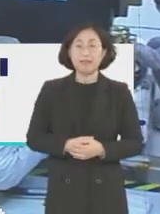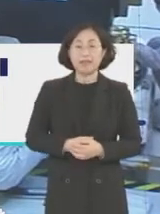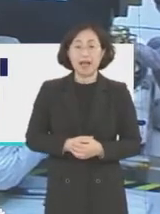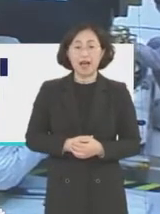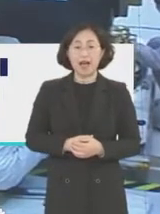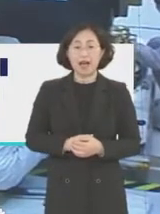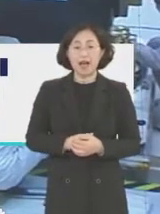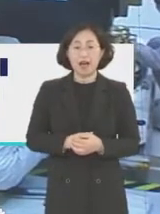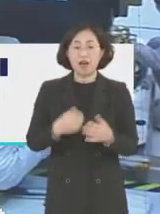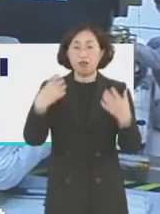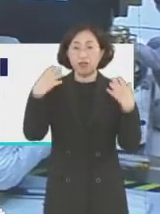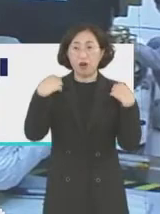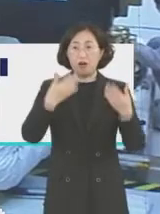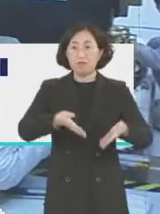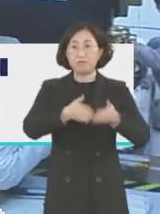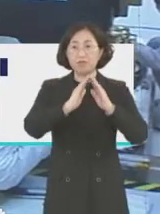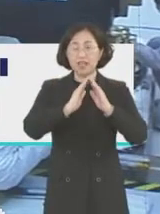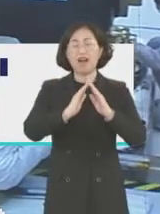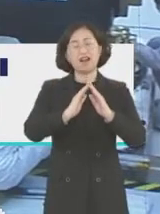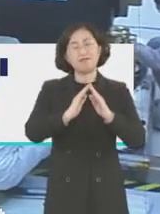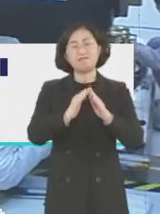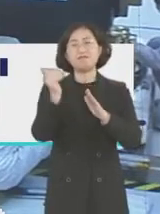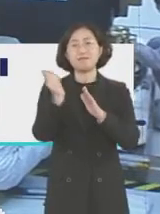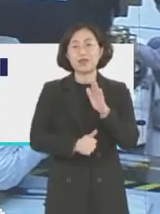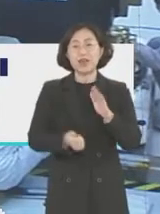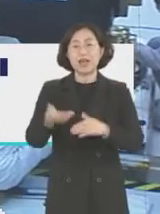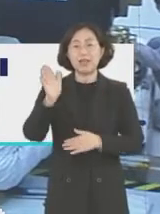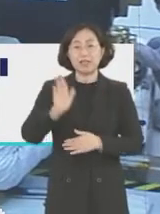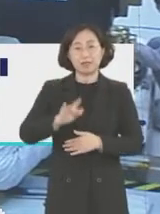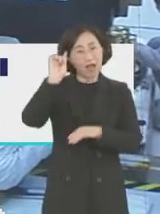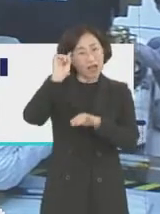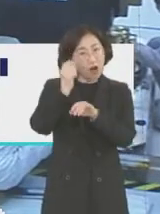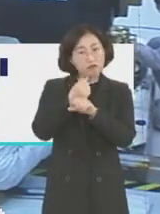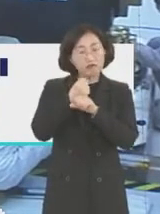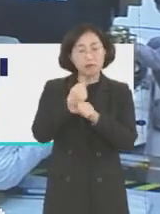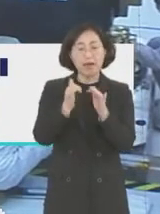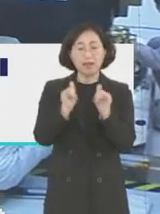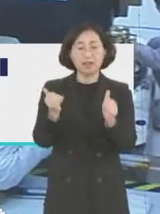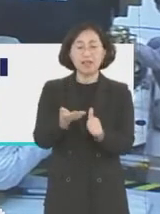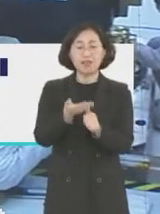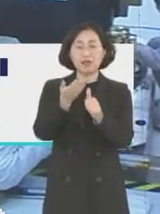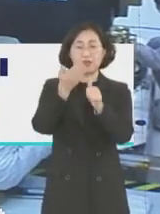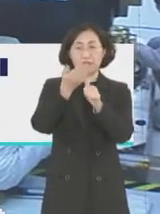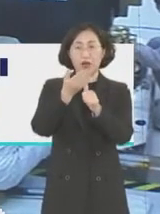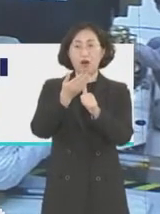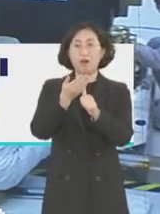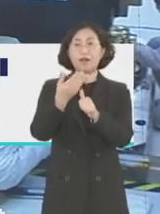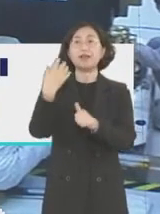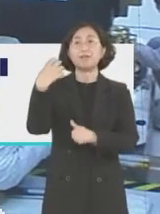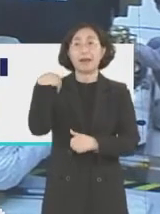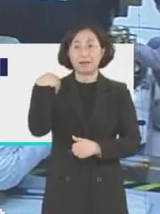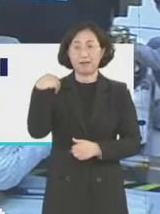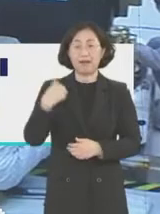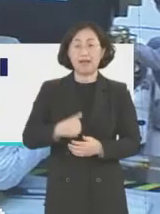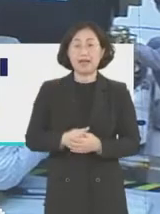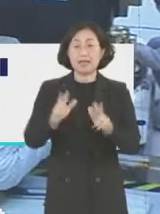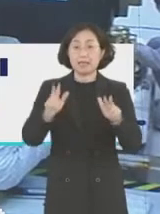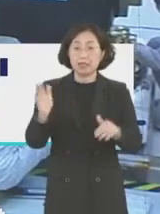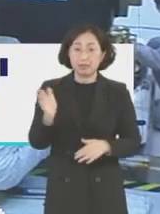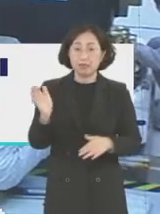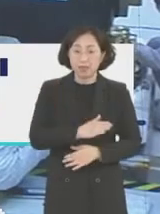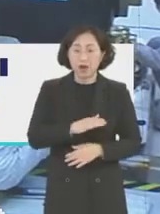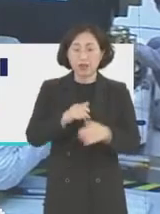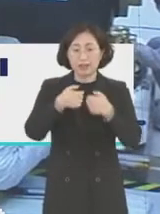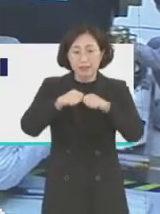유치는 무산됐지만 우주산업 클러스터로 우주개발 연구와 인재 육성의 중심 축이 됐는데요. 지금부터